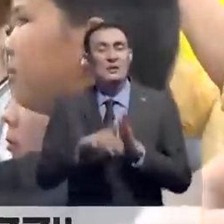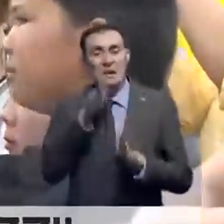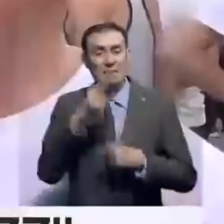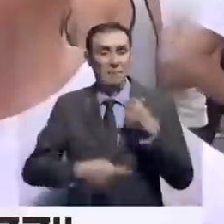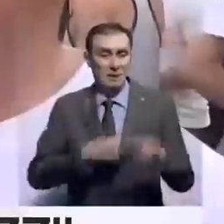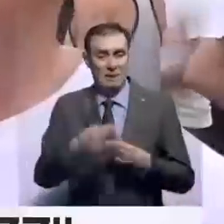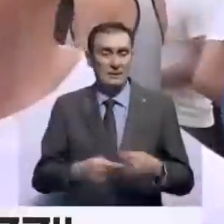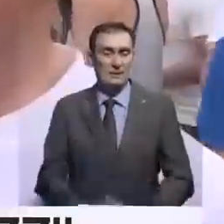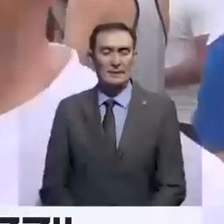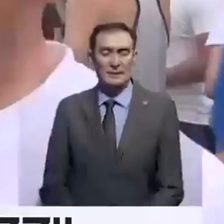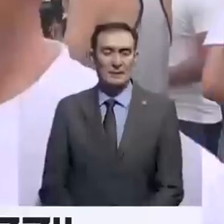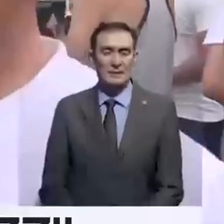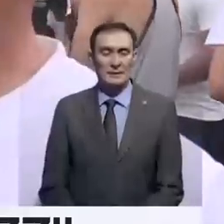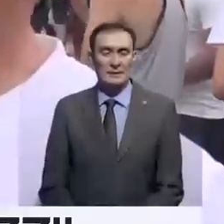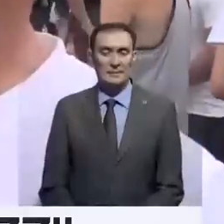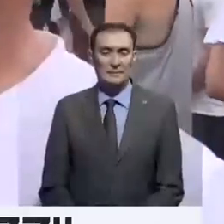подряд